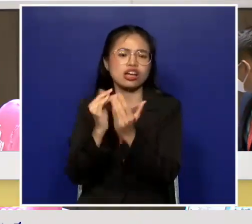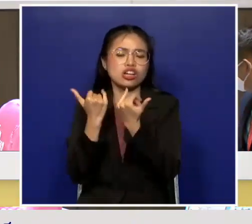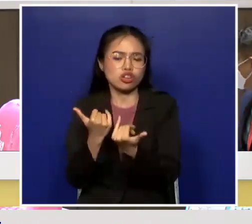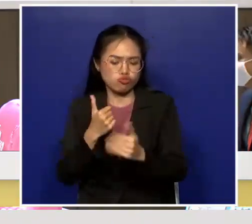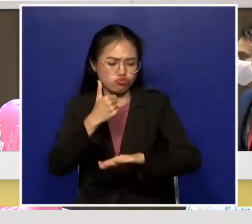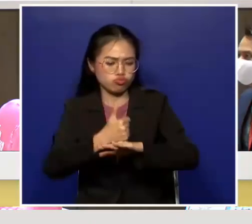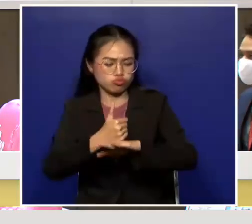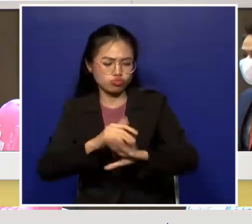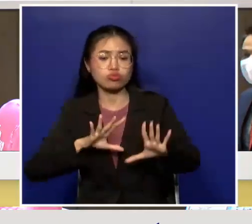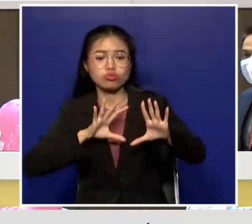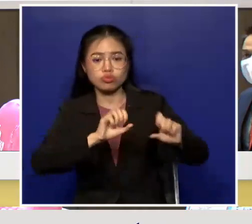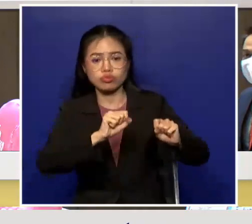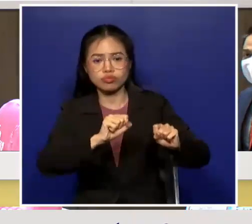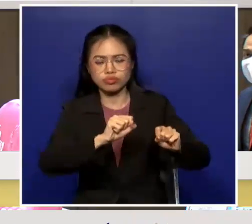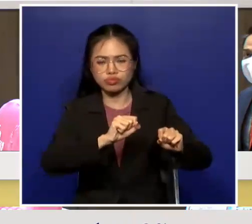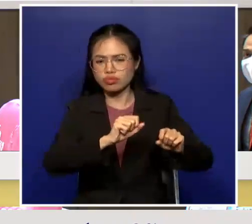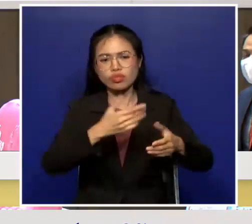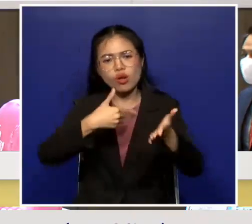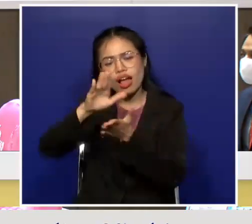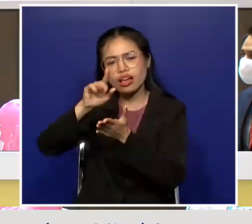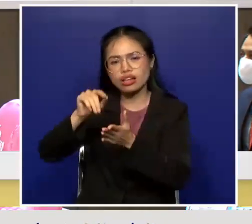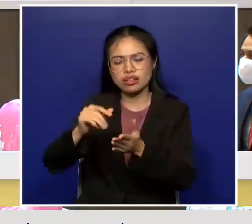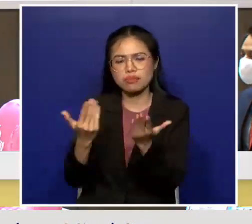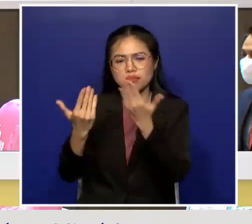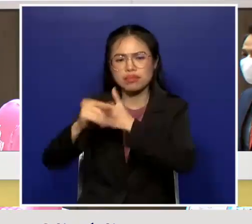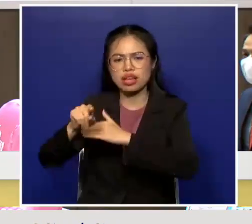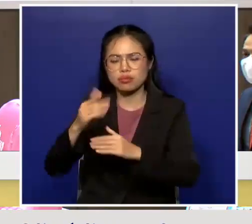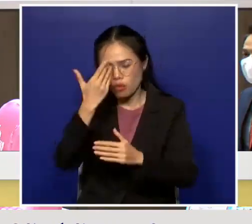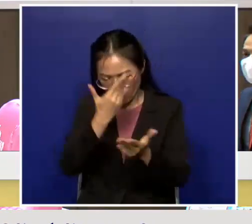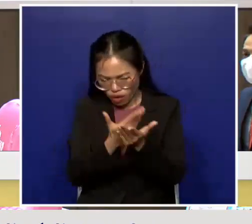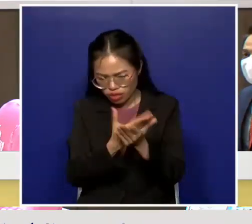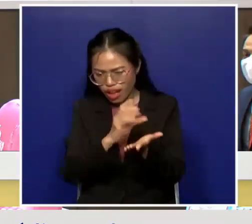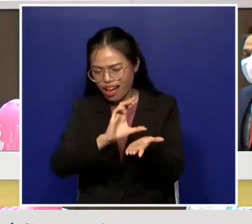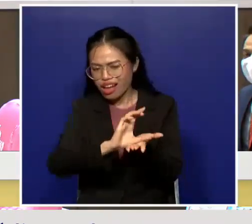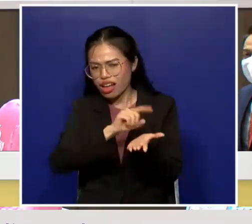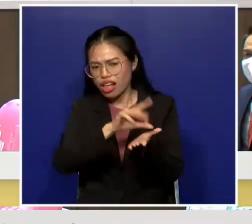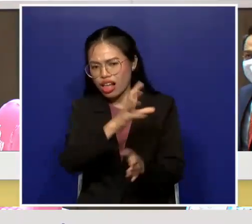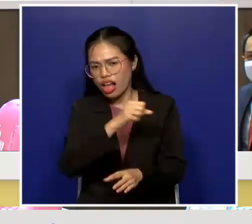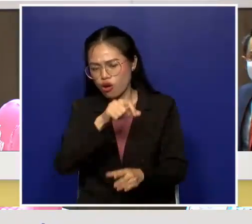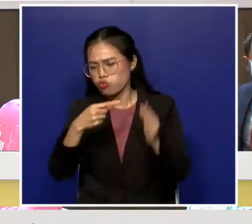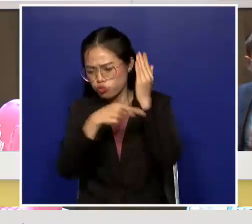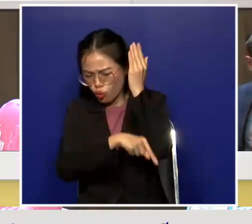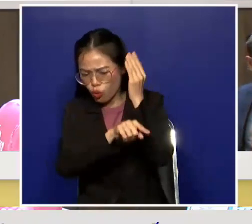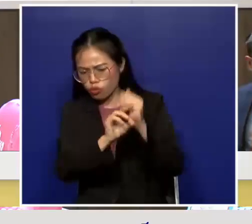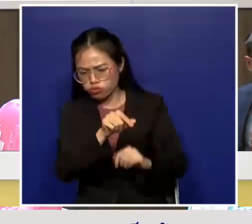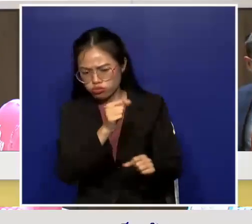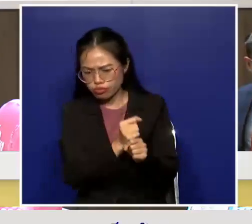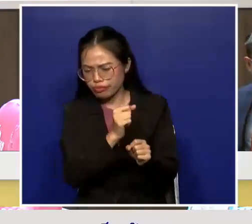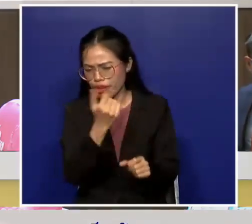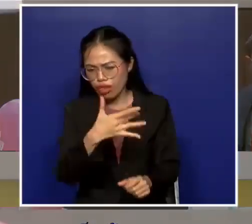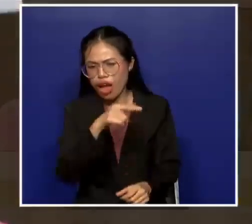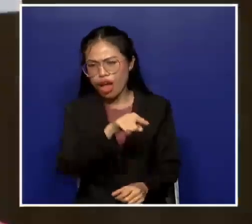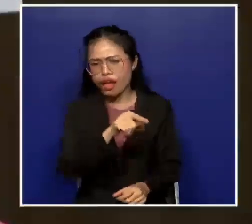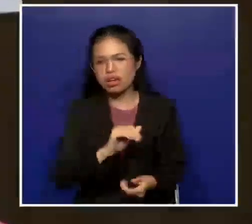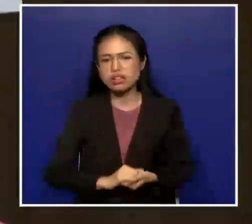ยถูกไล่ล่าหนีไปอยู่รัสเซียเห็นไหมครับเขารับเงินก้อนนี้เขาก็ยังอยู่ไม่ได้เลยแล้วพวกท่านทำไมลอยหน้าลอยตาไม่รับ